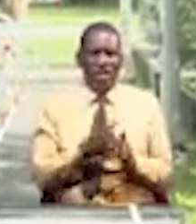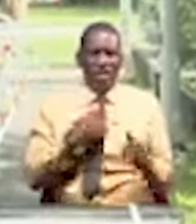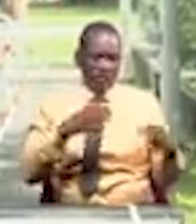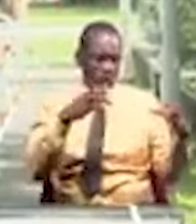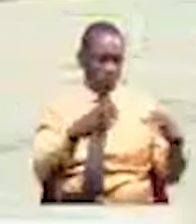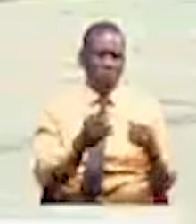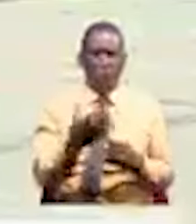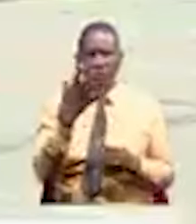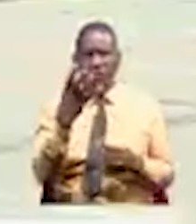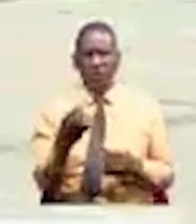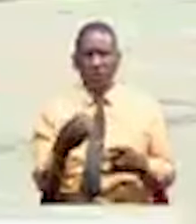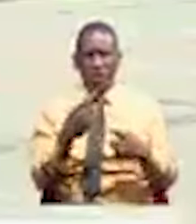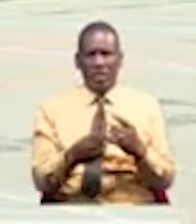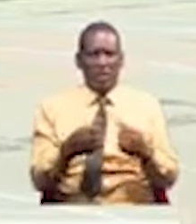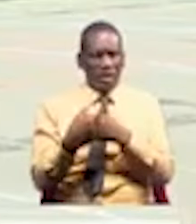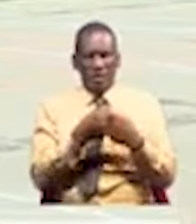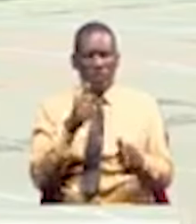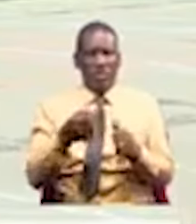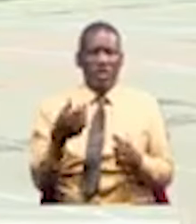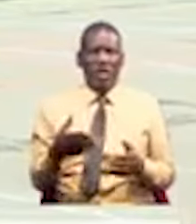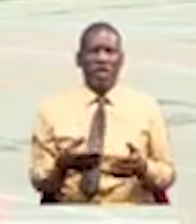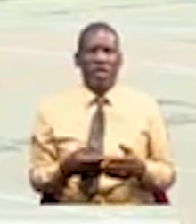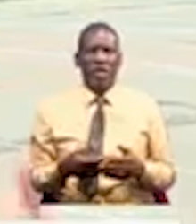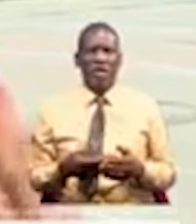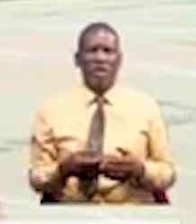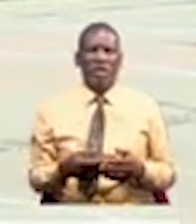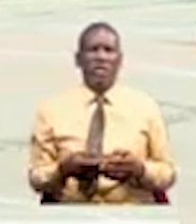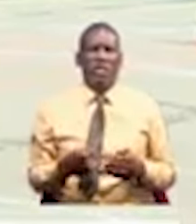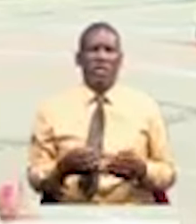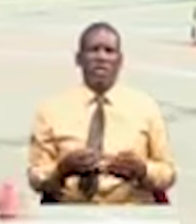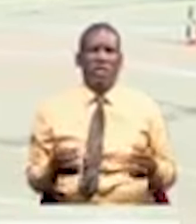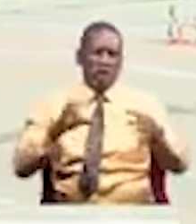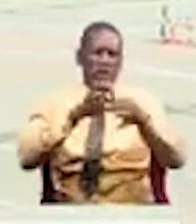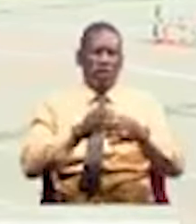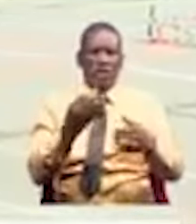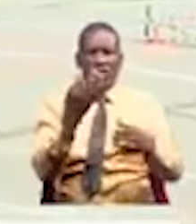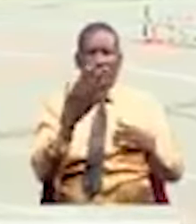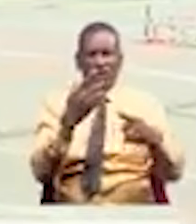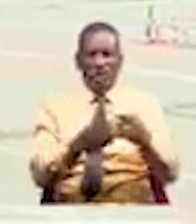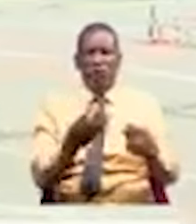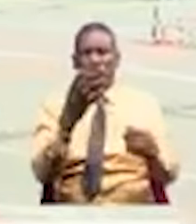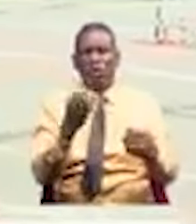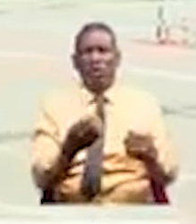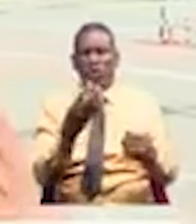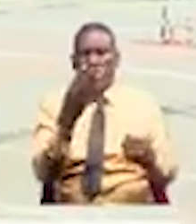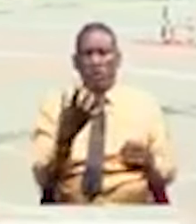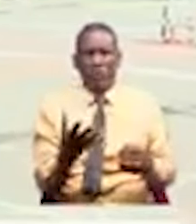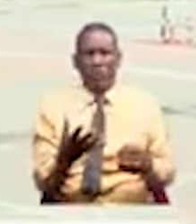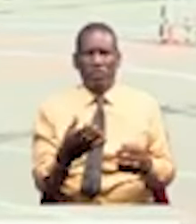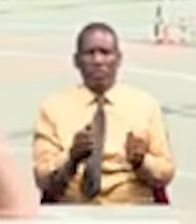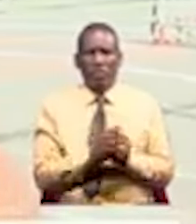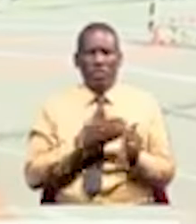ya 50. So challenge ile iko nilinama na watu ya 35 years, 40 na 45. Nikuwa na hiyo umri yangu ya